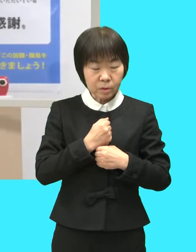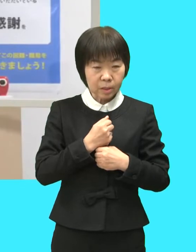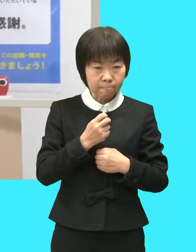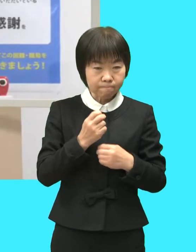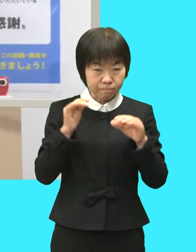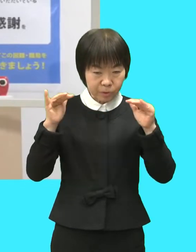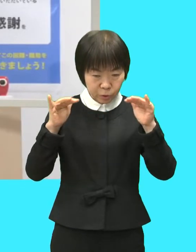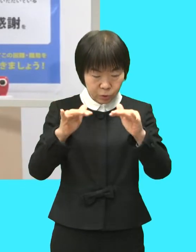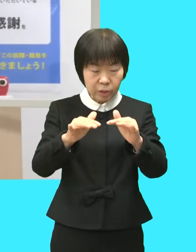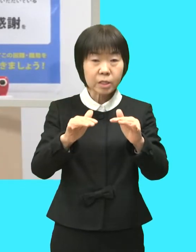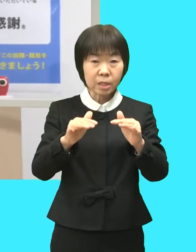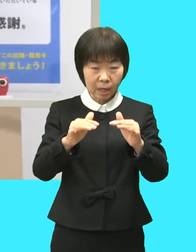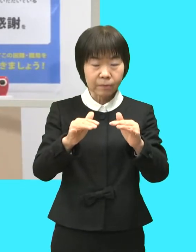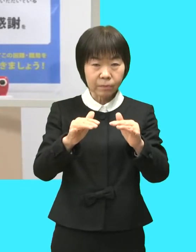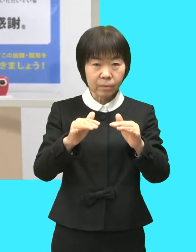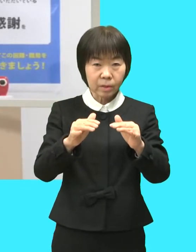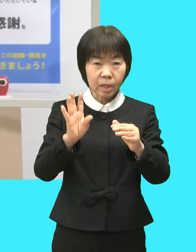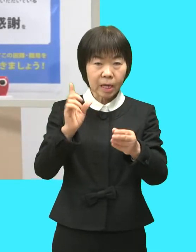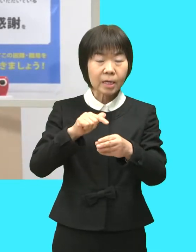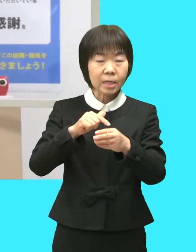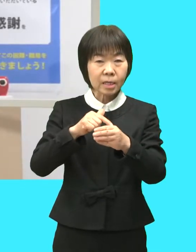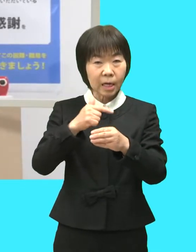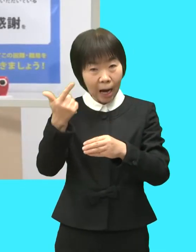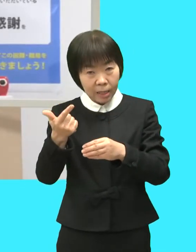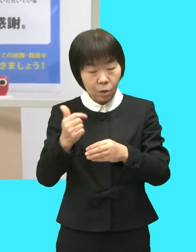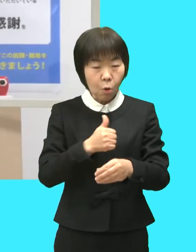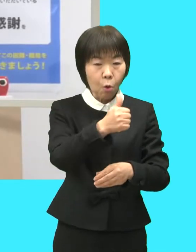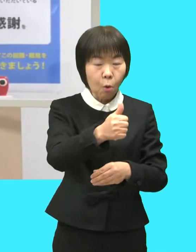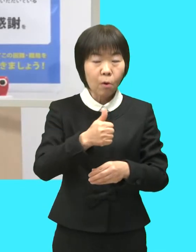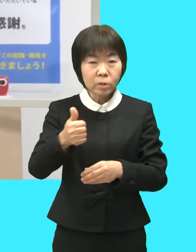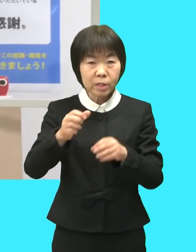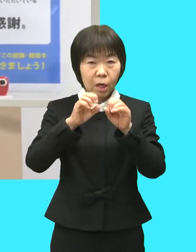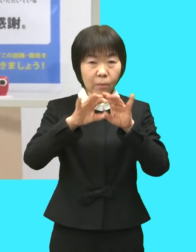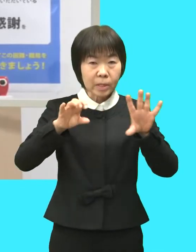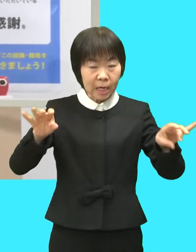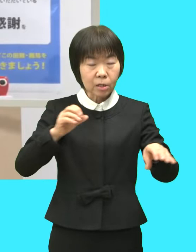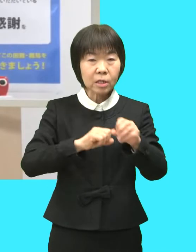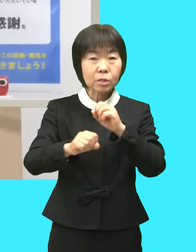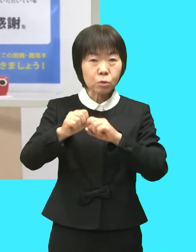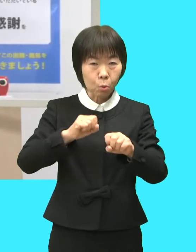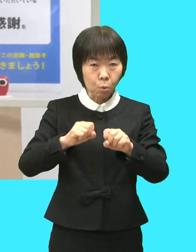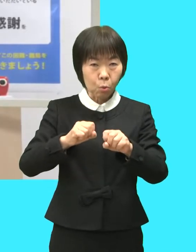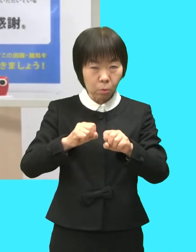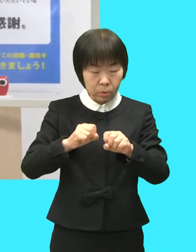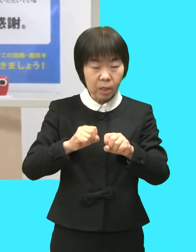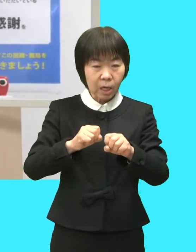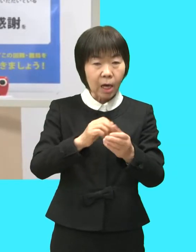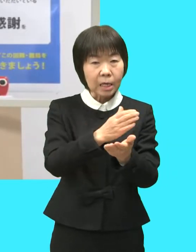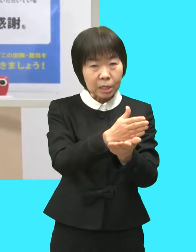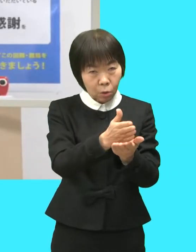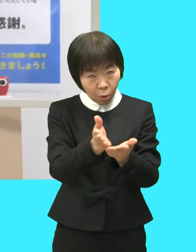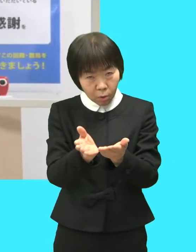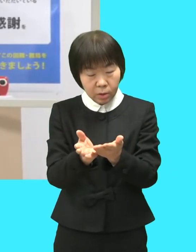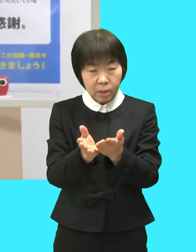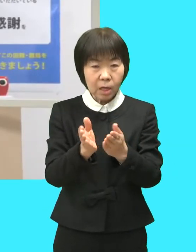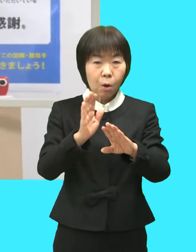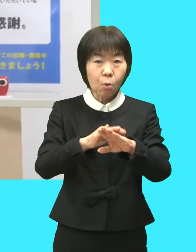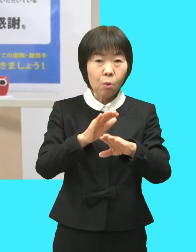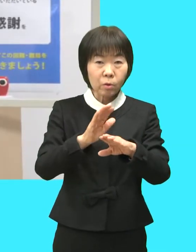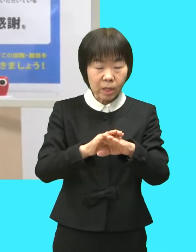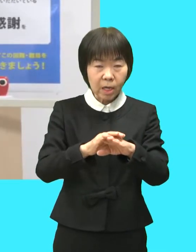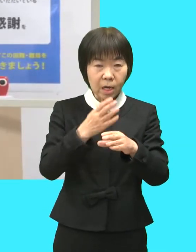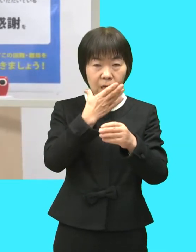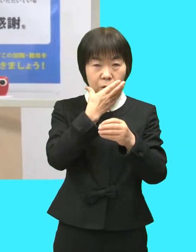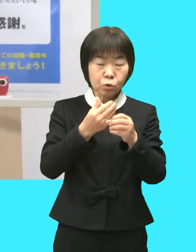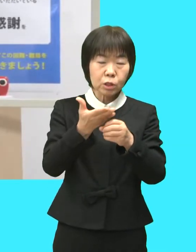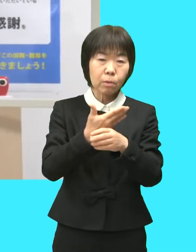ら、県外を訪問しての PR 活動を行うなど、あらゆる手段を活用して、福島の